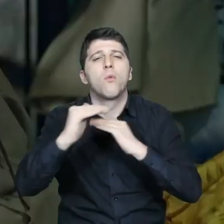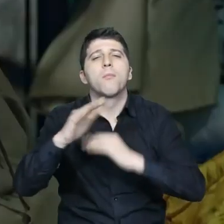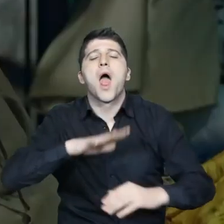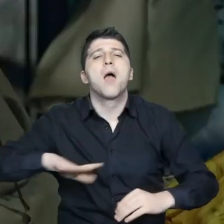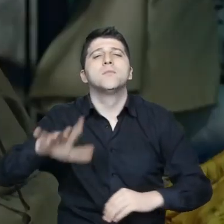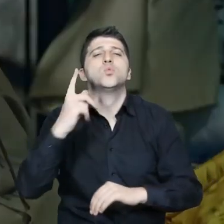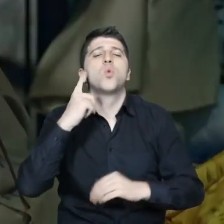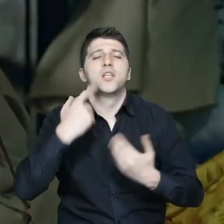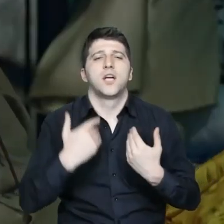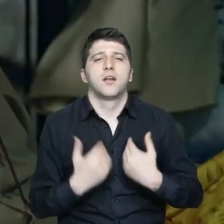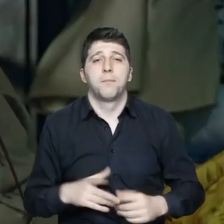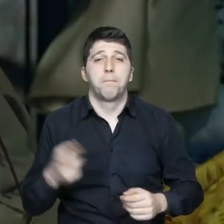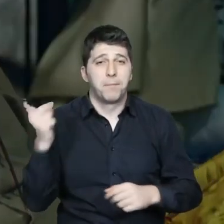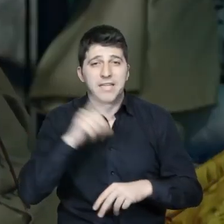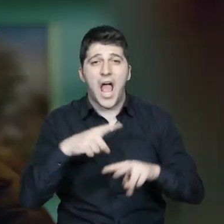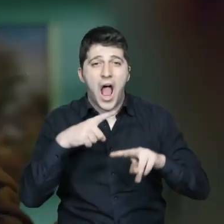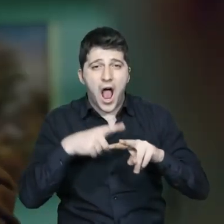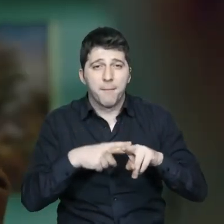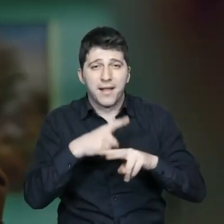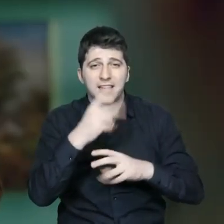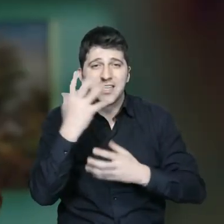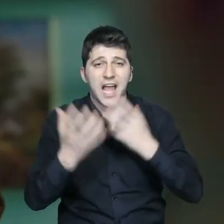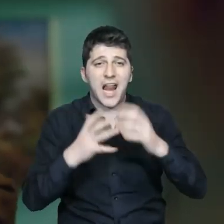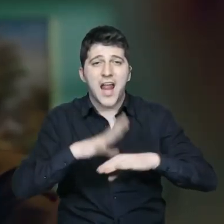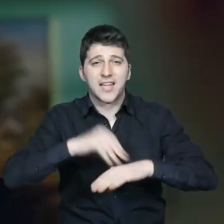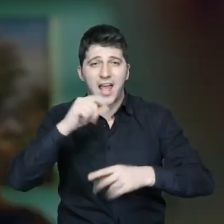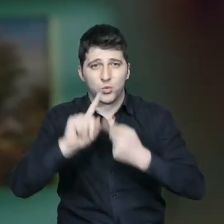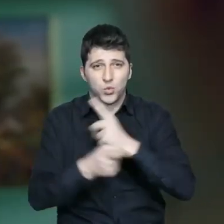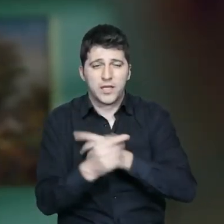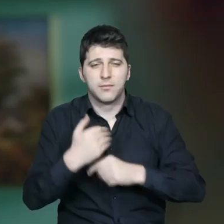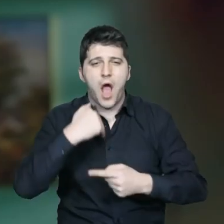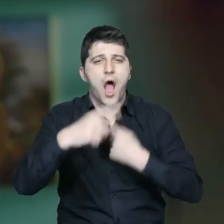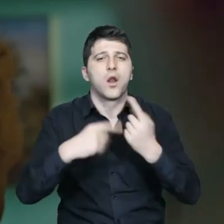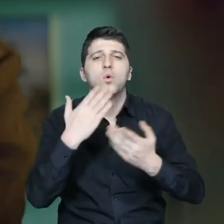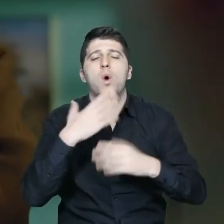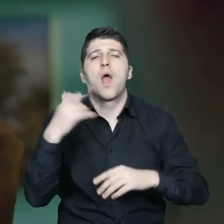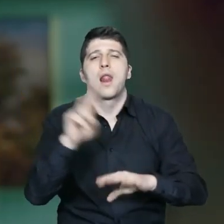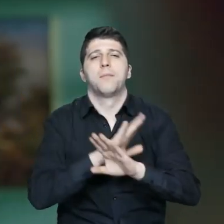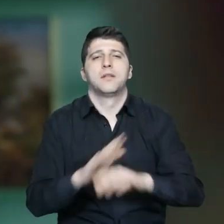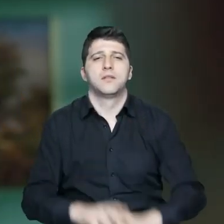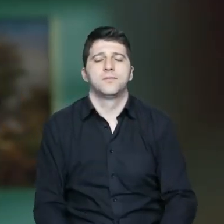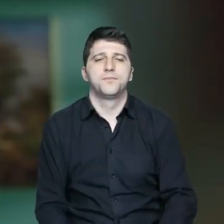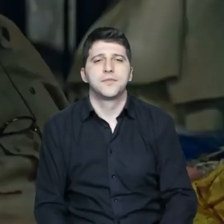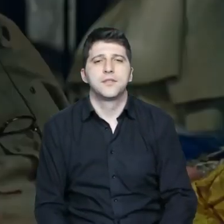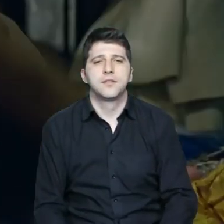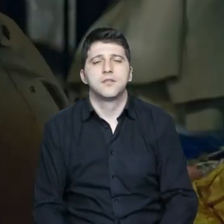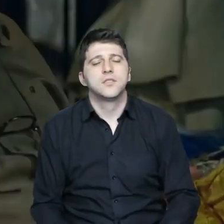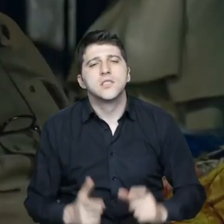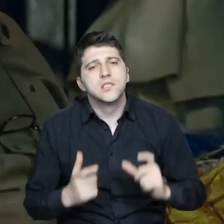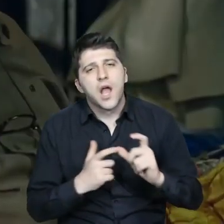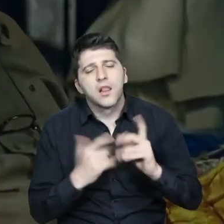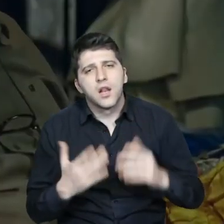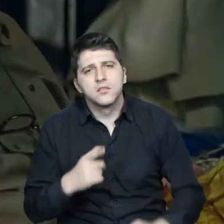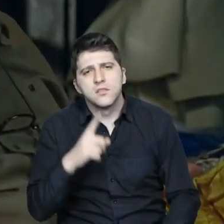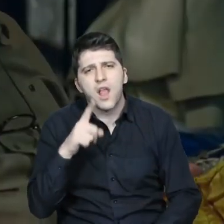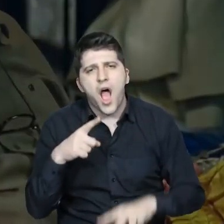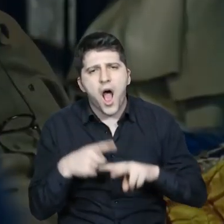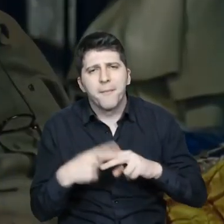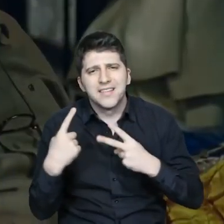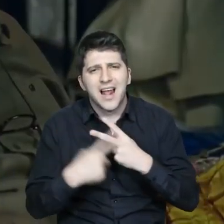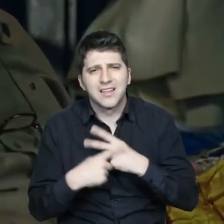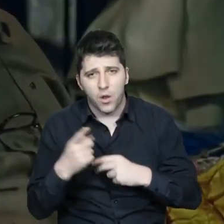baba. Bir daha da Ahmet Yanardağ'ı arayan soran olmayacak. Bu lan Fatiha. Santral, sen bu Ahmet